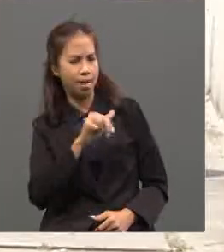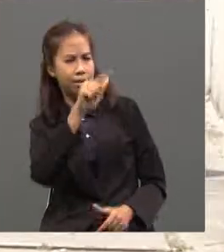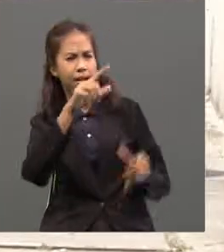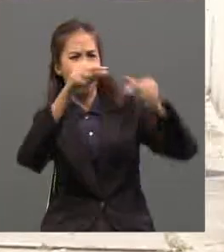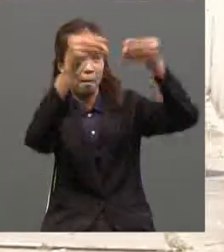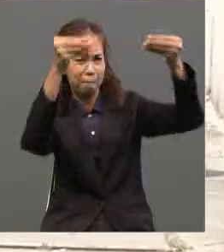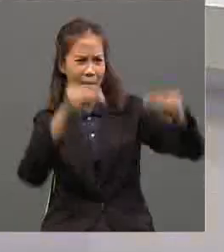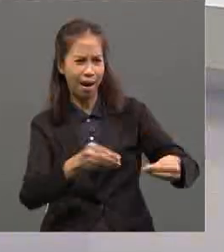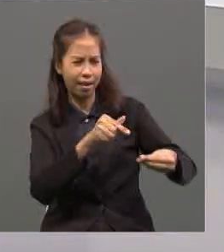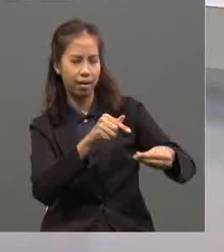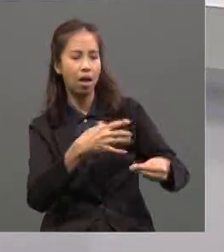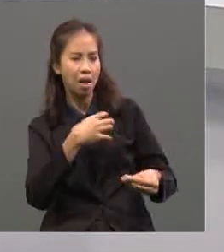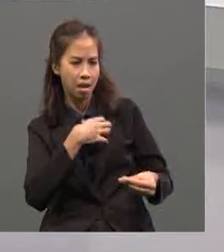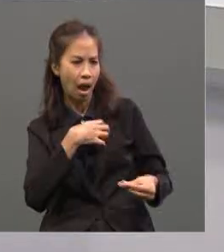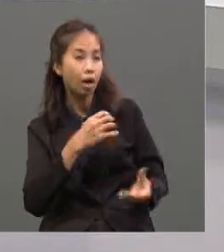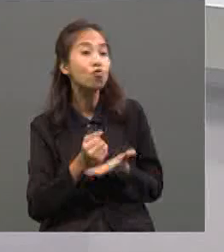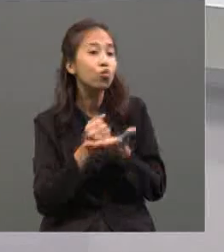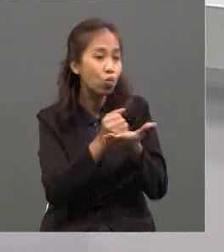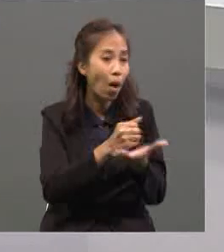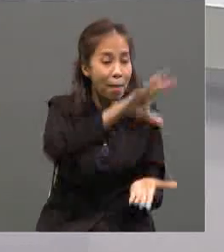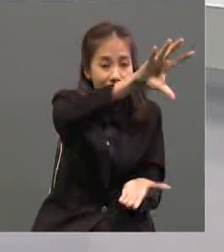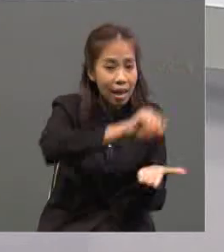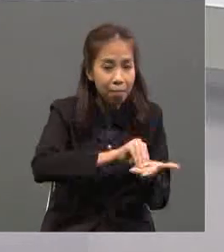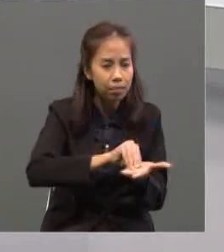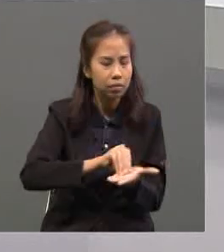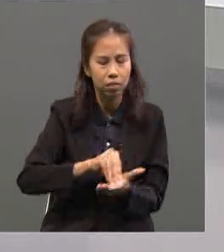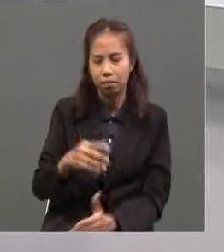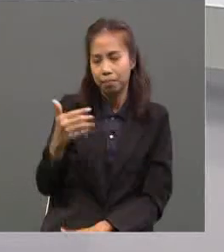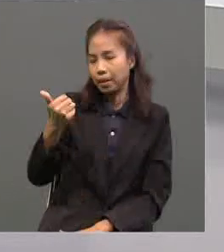สักทีเราจะไปเก็บให้แทนได้ไหมไม่ได้นะคะมีความผิดนะ ค่ะ